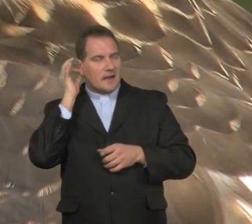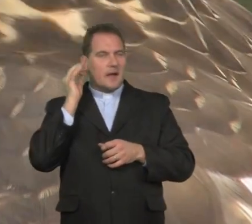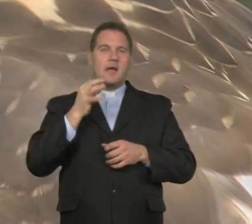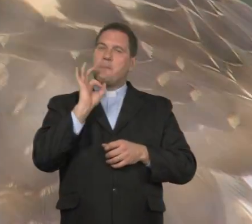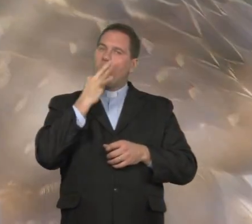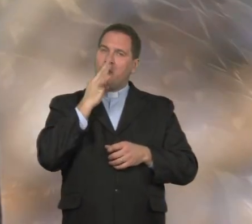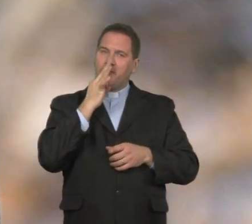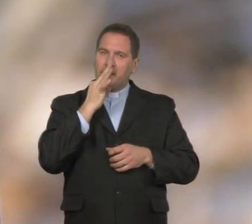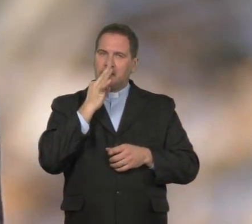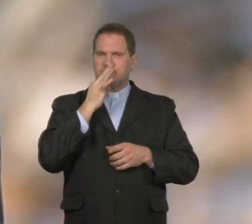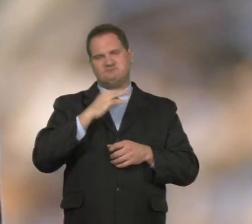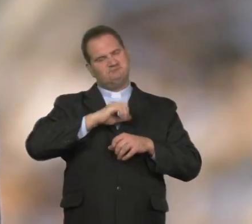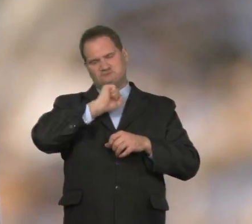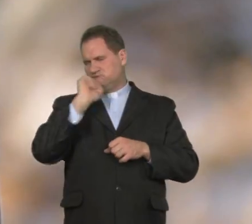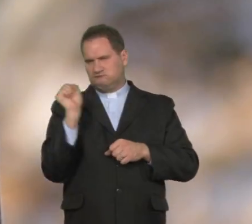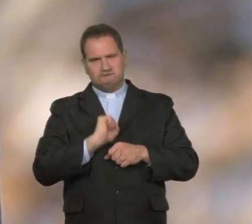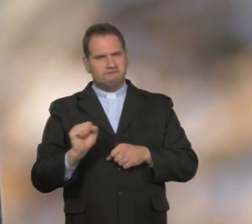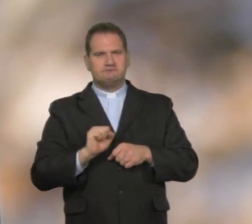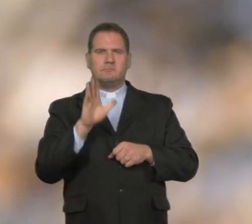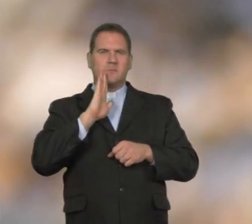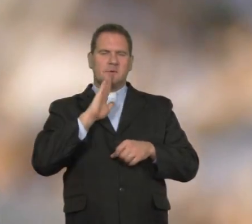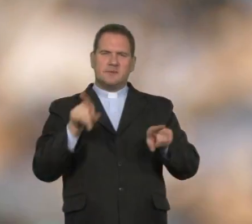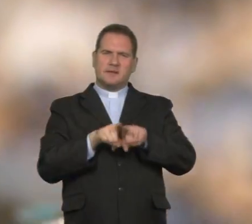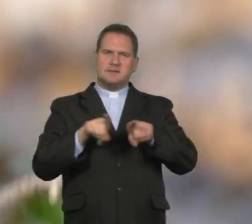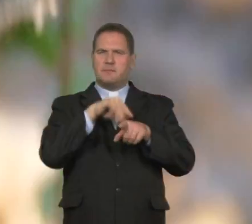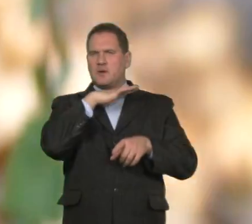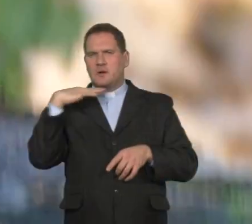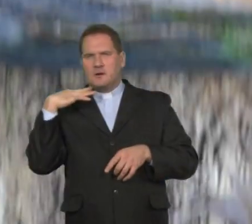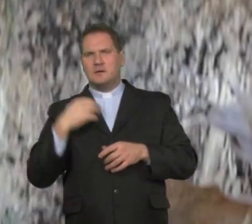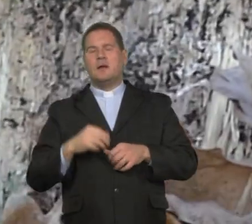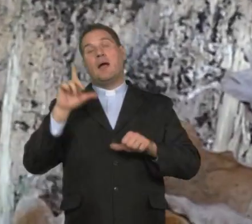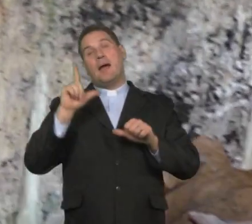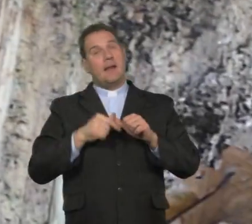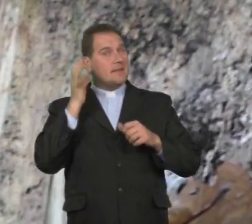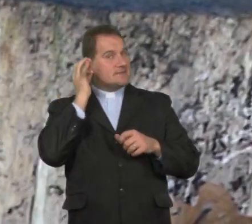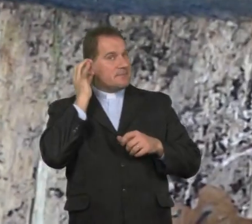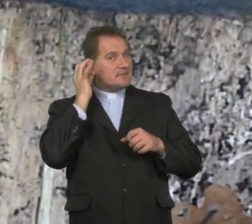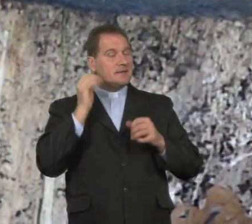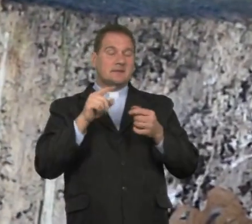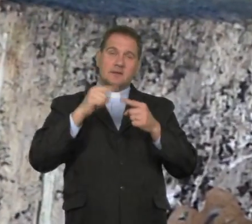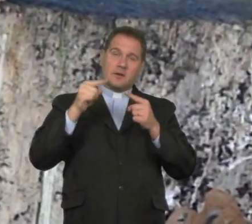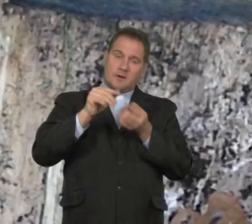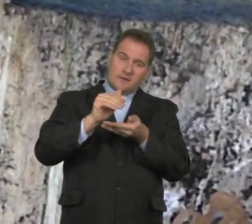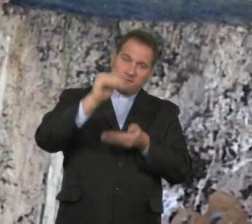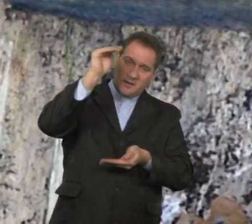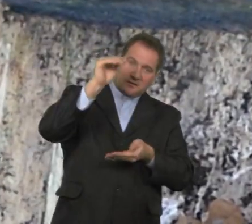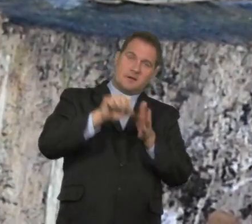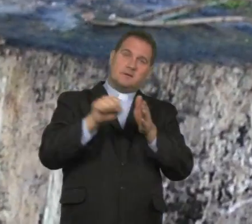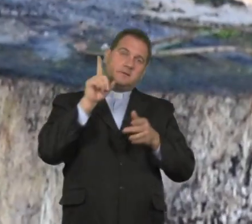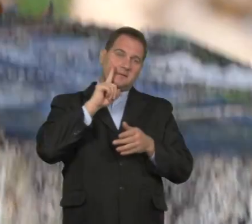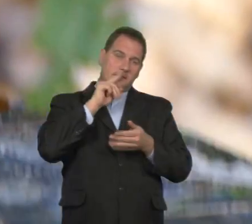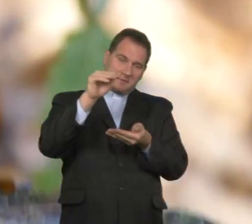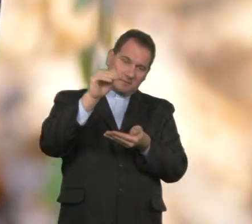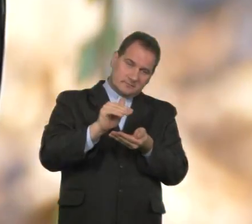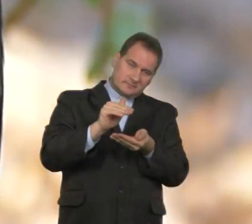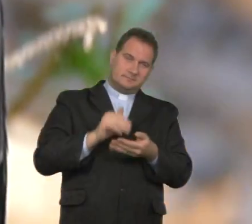jastrzębi. Samiec, samica i młody myszołowa nie różnią się ubarwieniem.